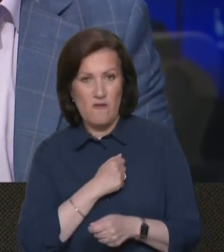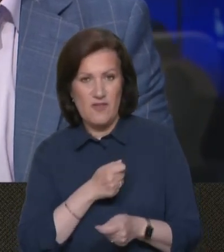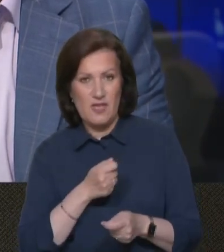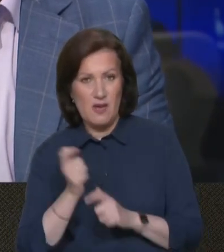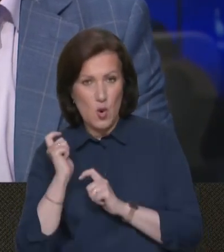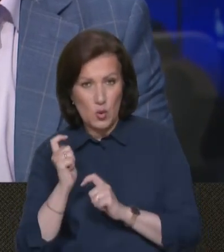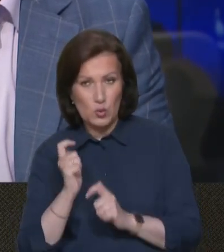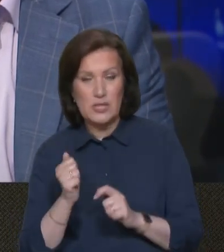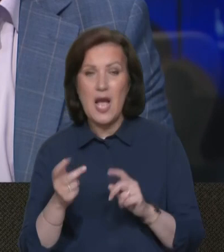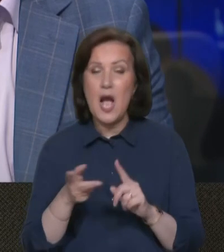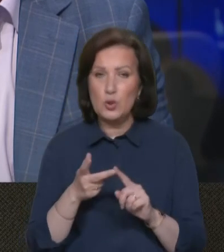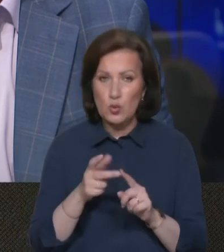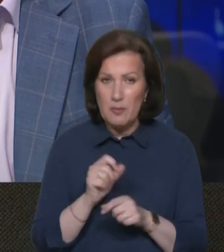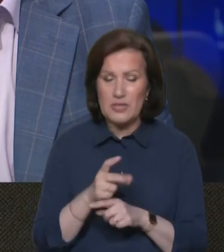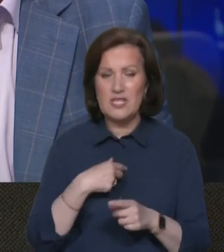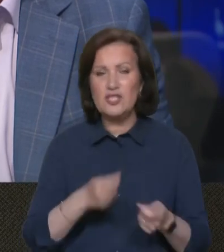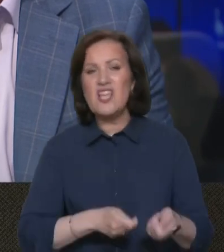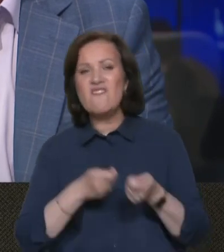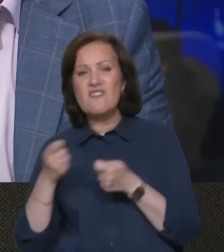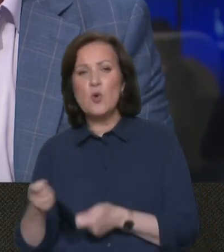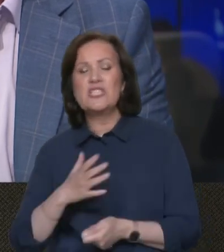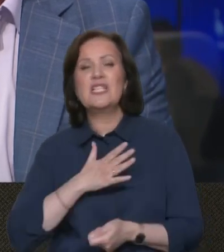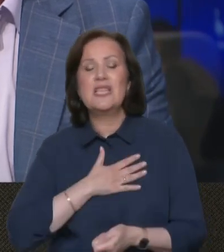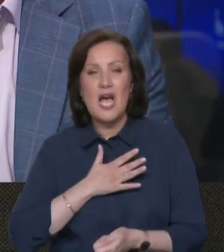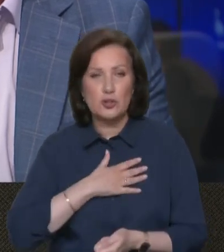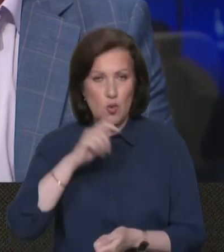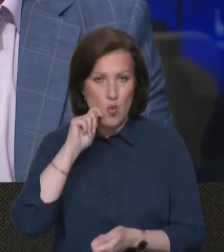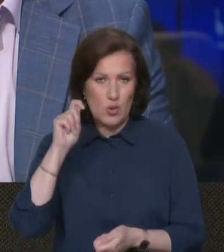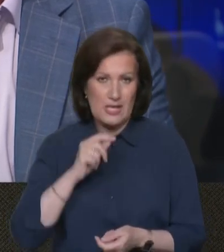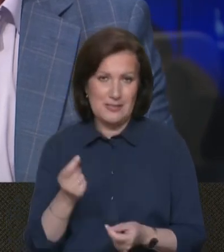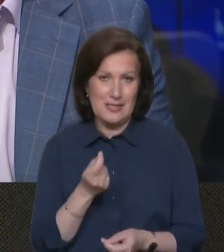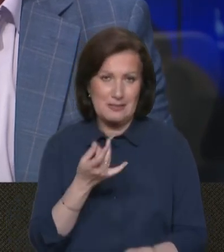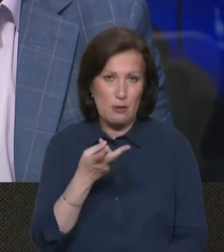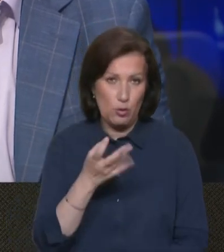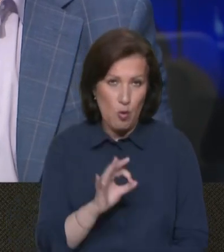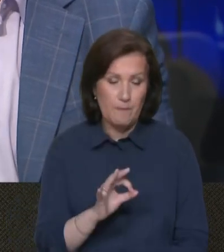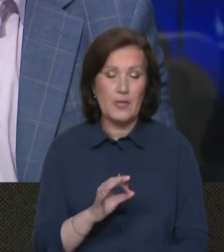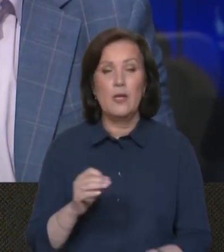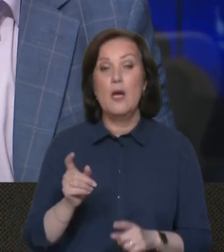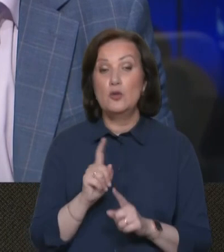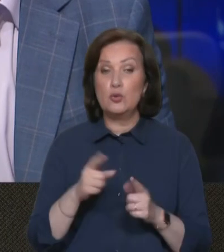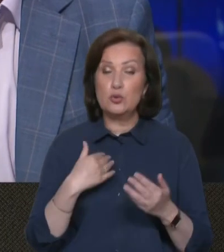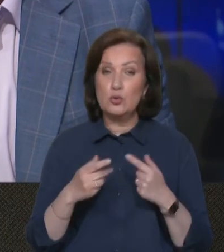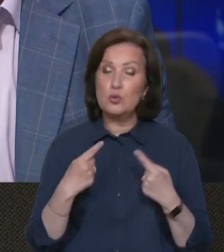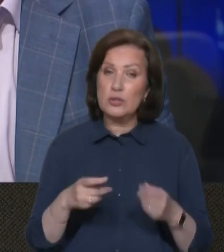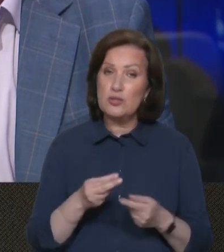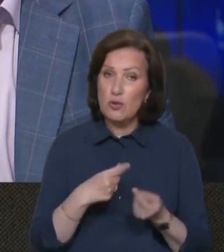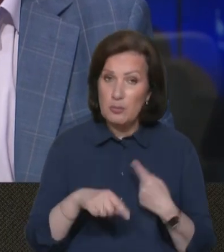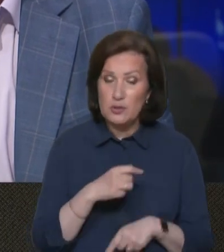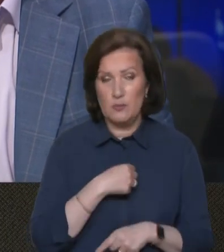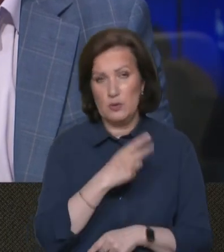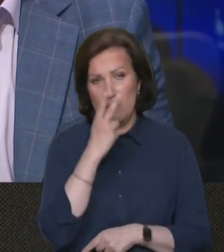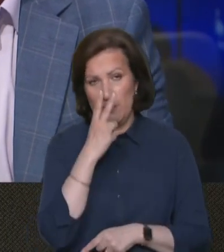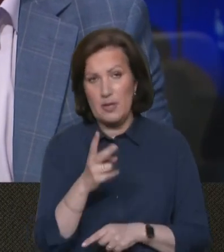друге зазначене місце призначення – це вивозити саме наше українське зерно. Що стосується іншого бізнесу, то наразі ми бачимо